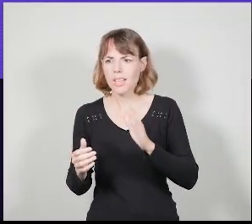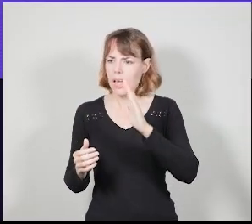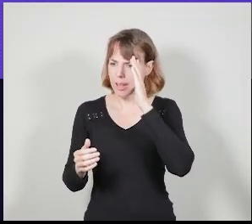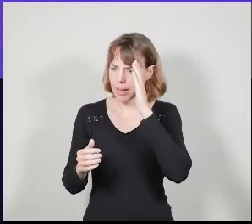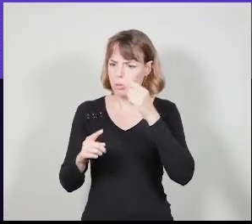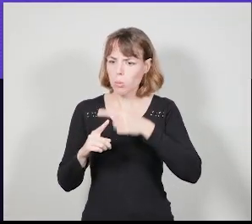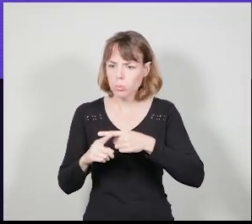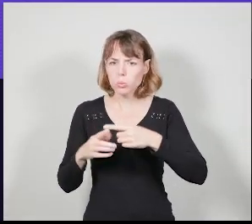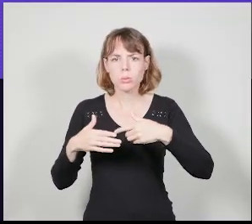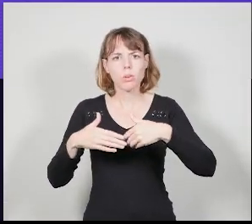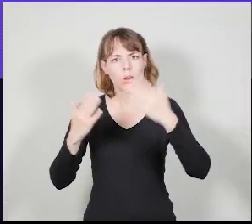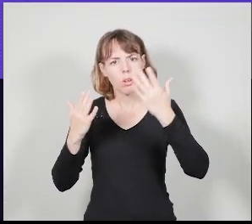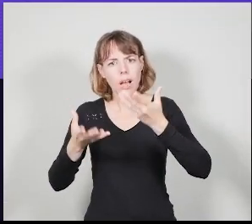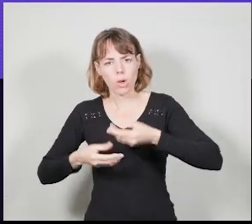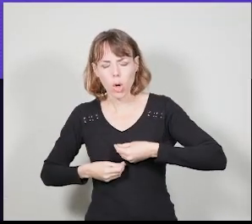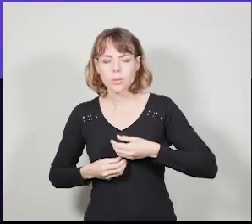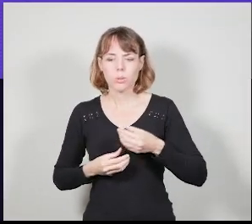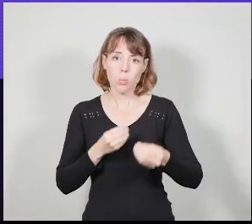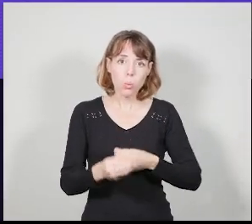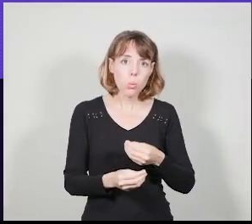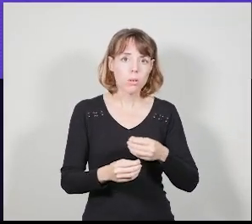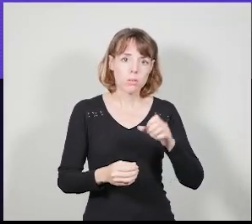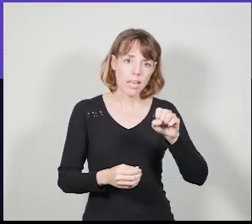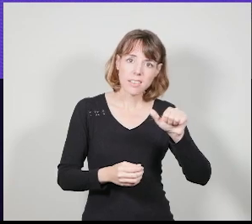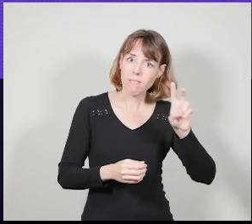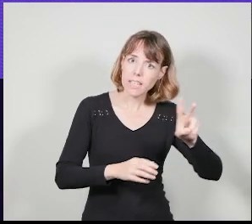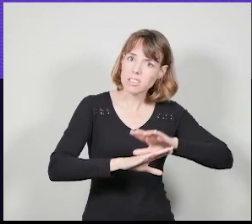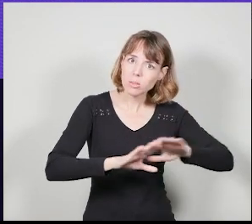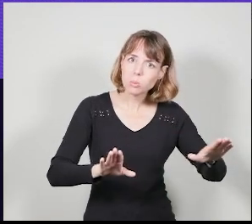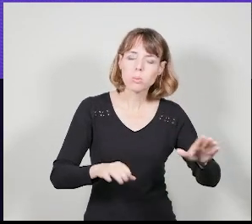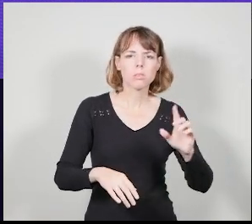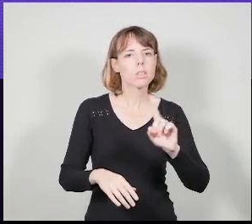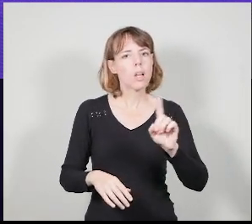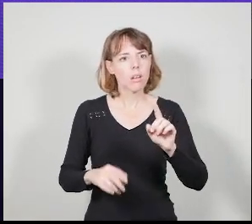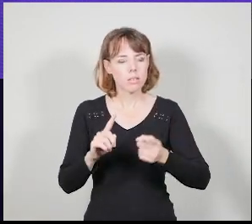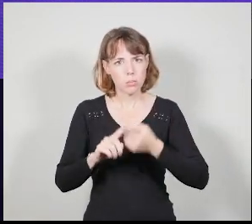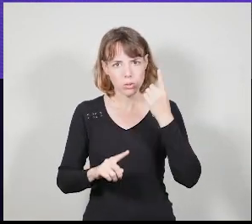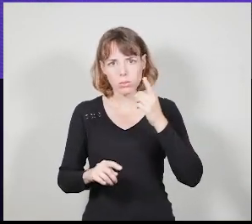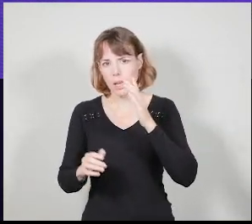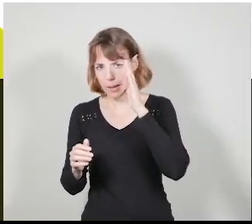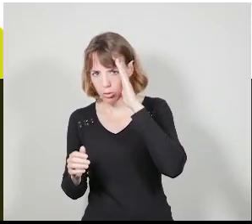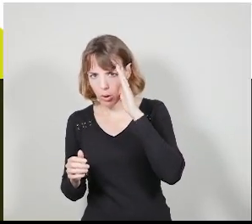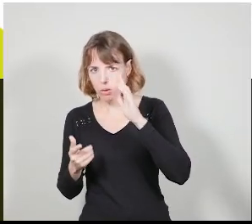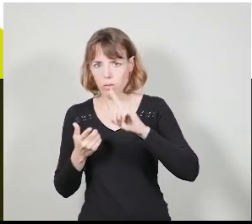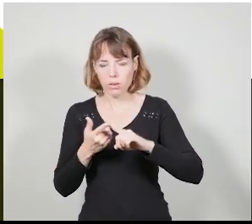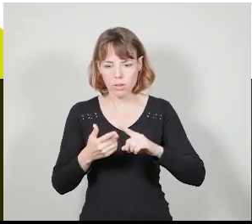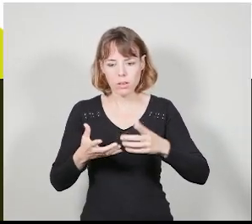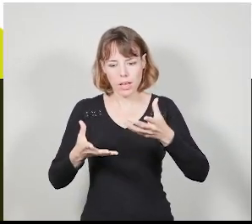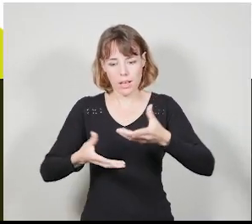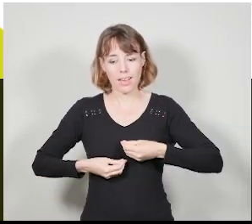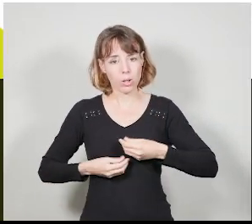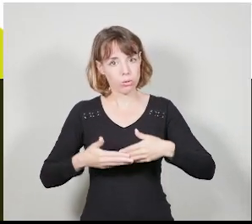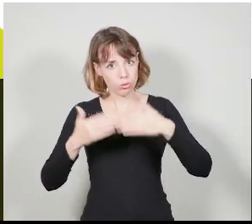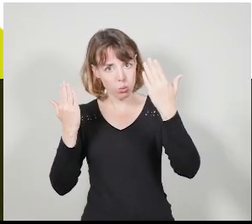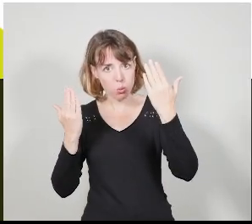jour ou que du service à domicile, mais qu'on doit rentrer dans ce triptyque hébergement, accueil de jour, domicile, pour